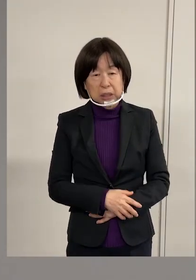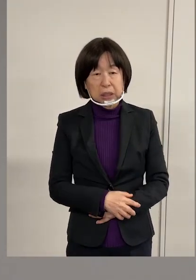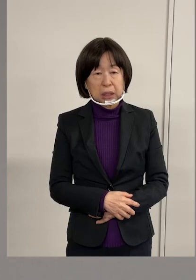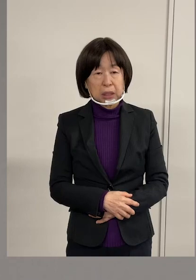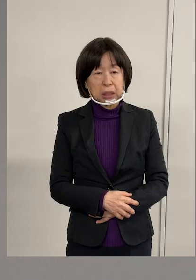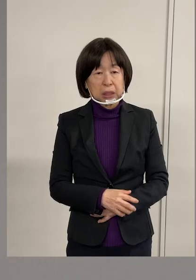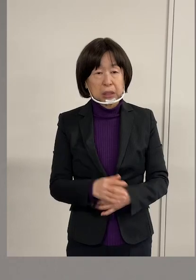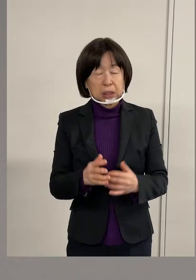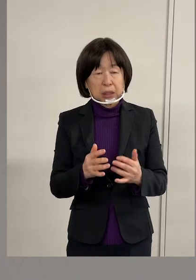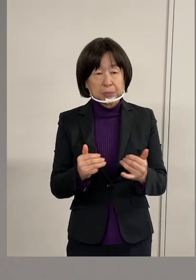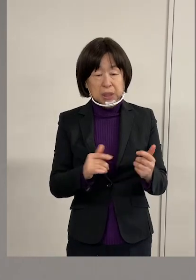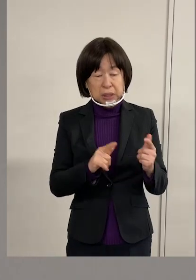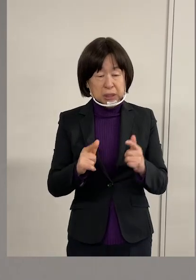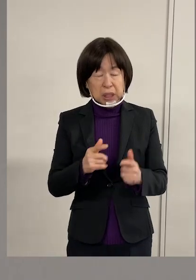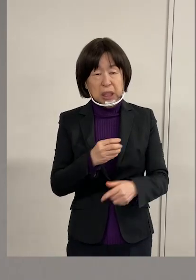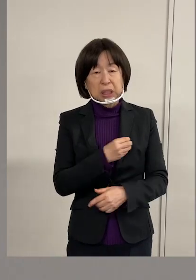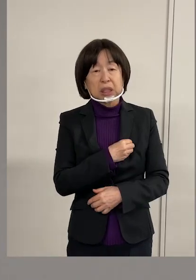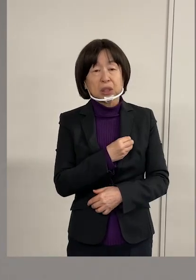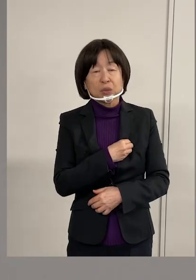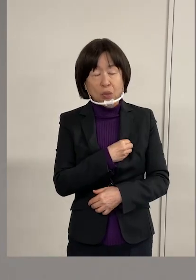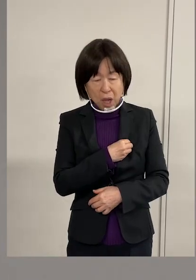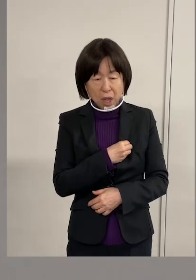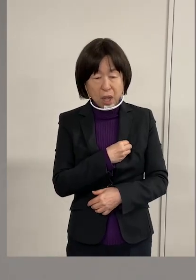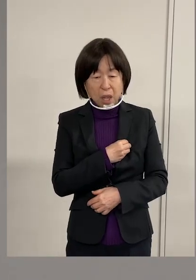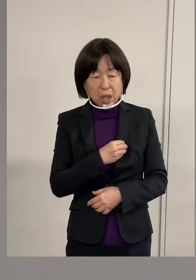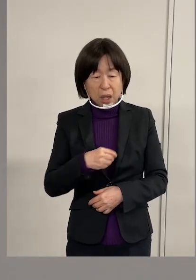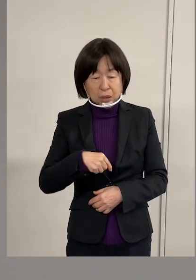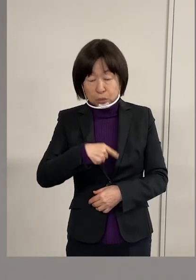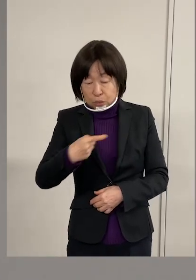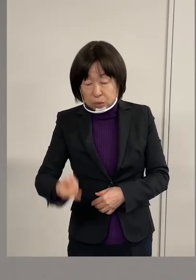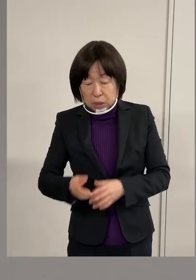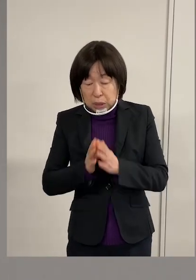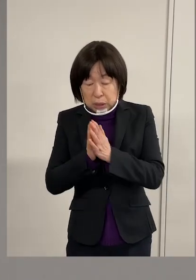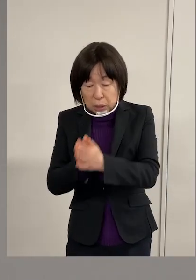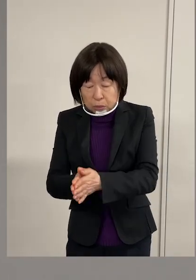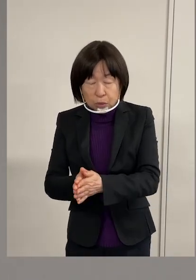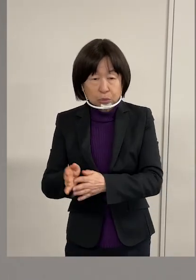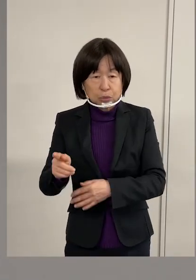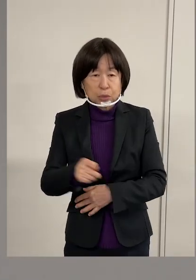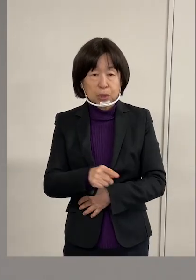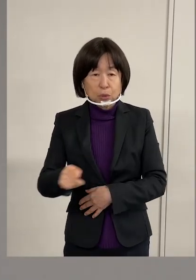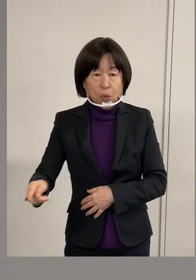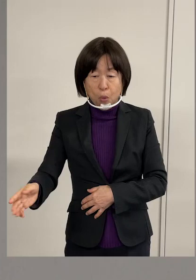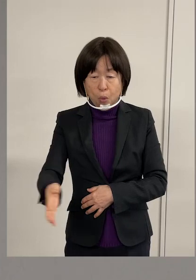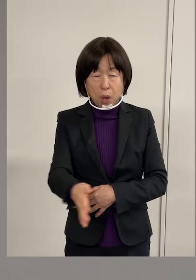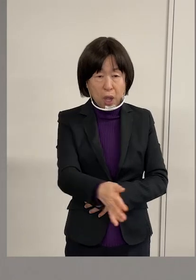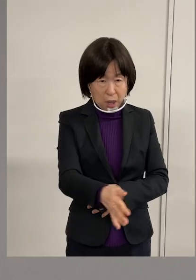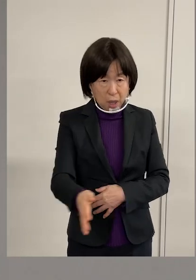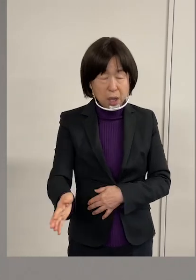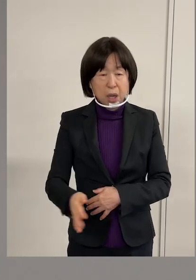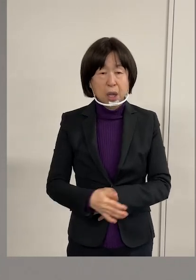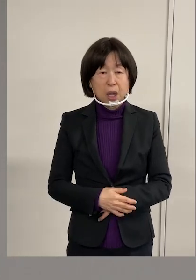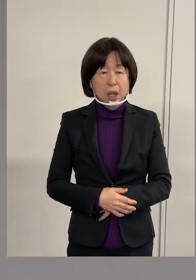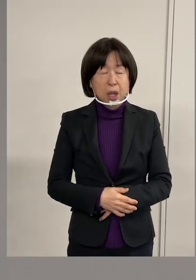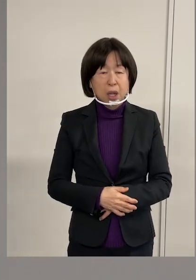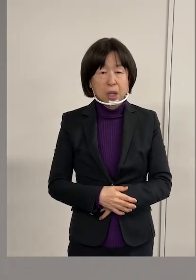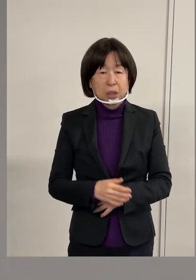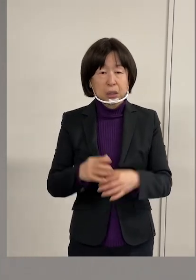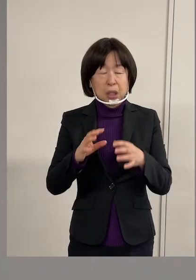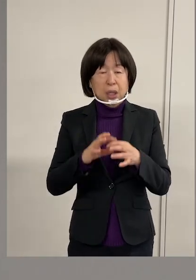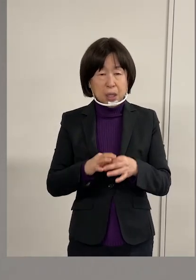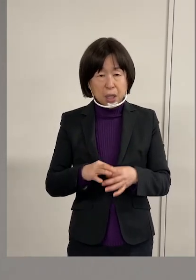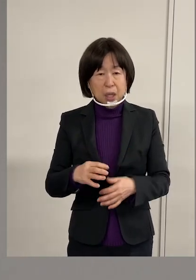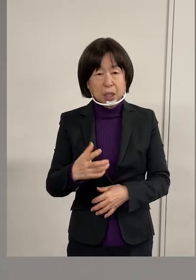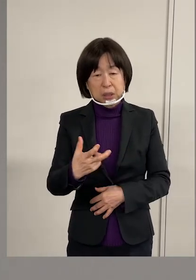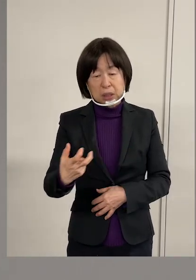選員さんバトンタッチする人がいないということで非常に皆さん悩んでおります。まあ、そういうこともあって70人ぐらい欠員が